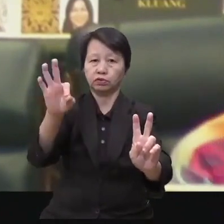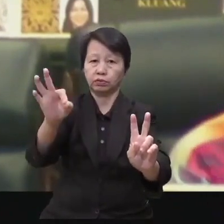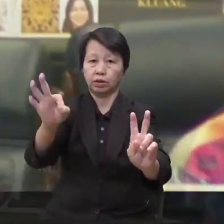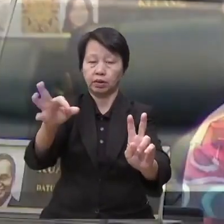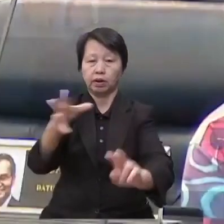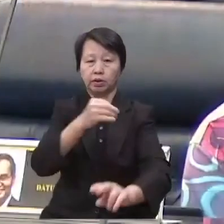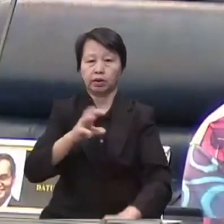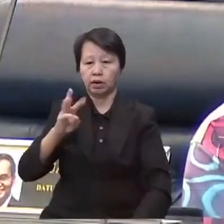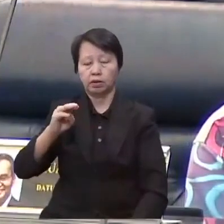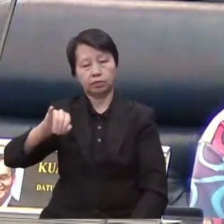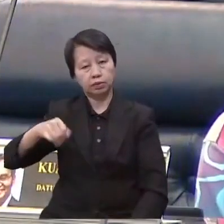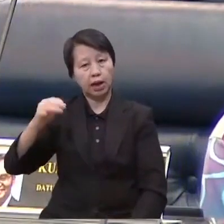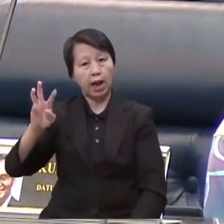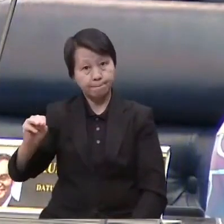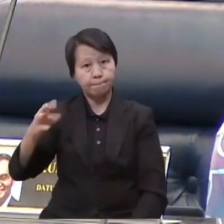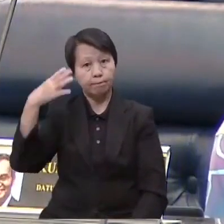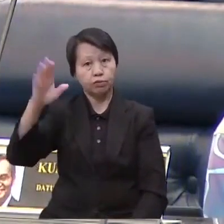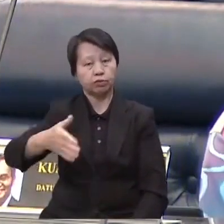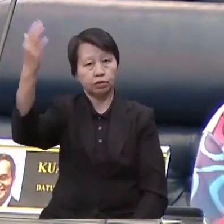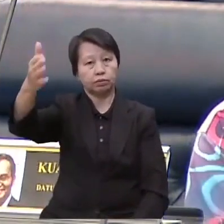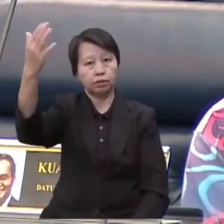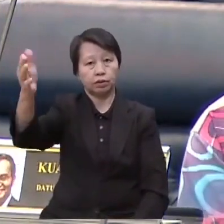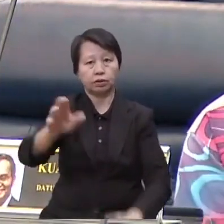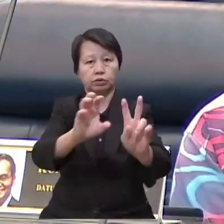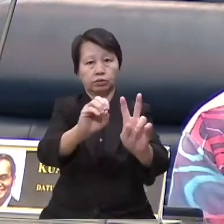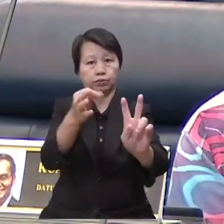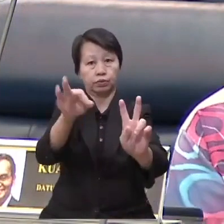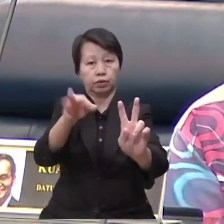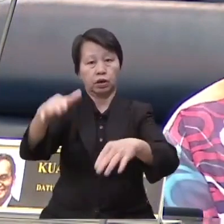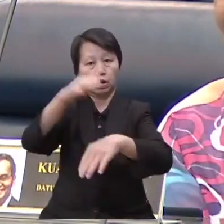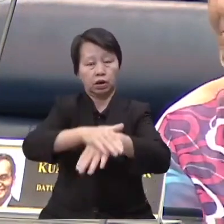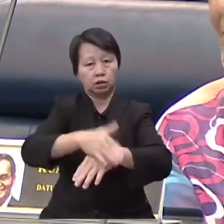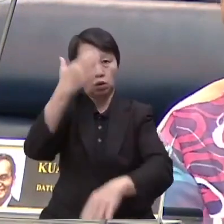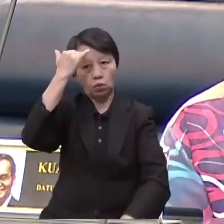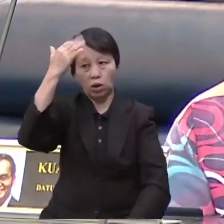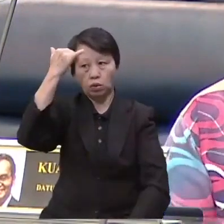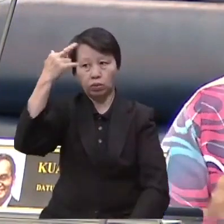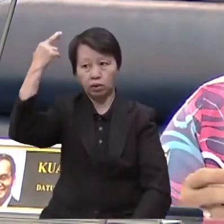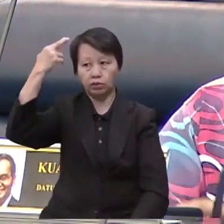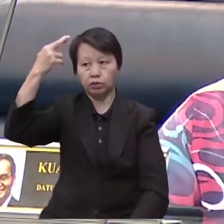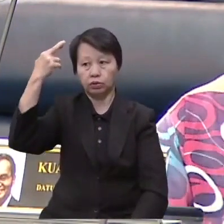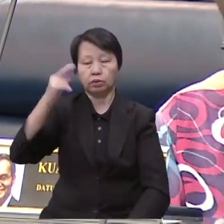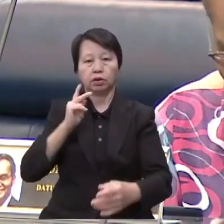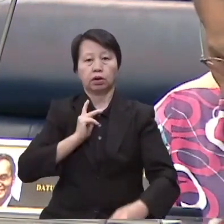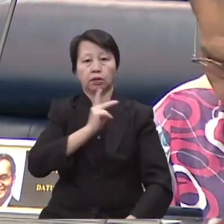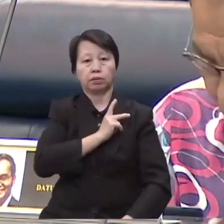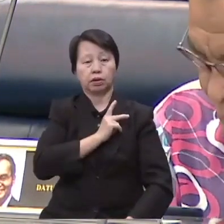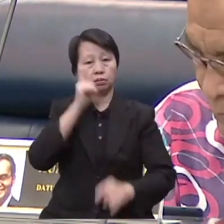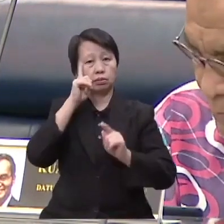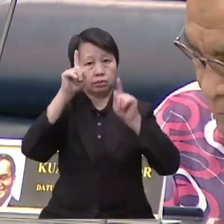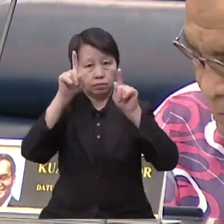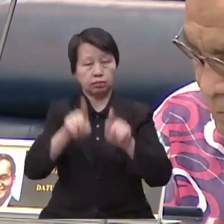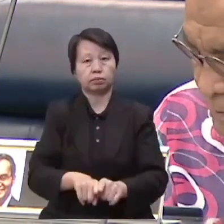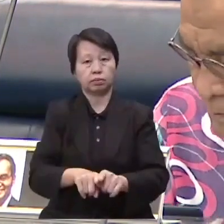MJM yang kita telah pun bentangkan pada 2019 atas Kenapa sebab-sebab kabinet telah memutuskan